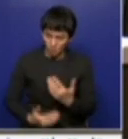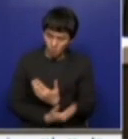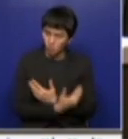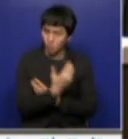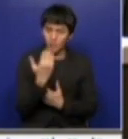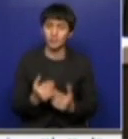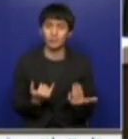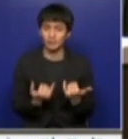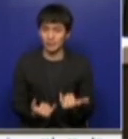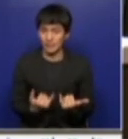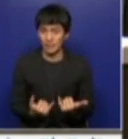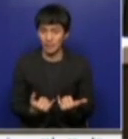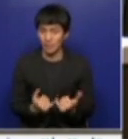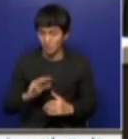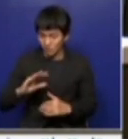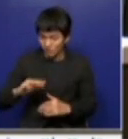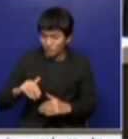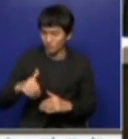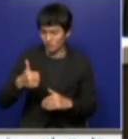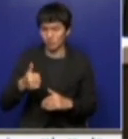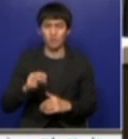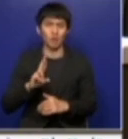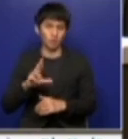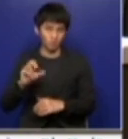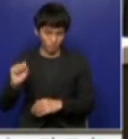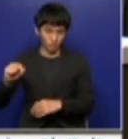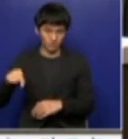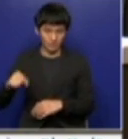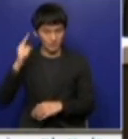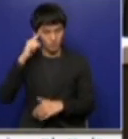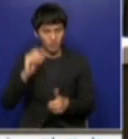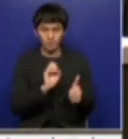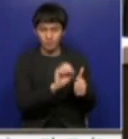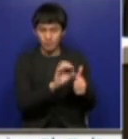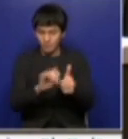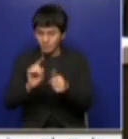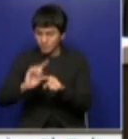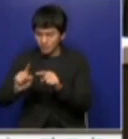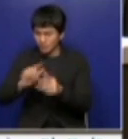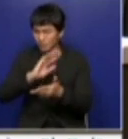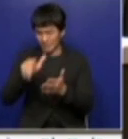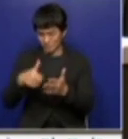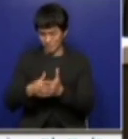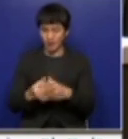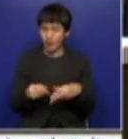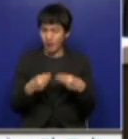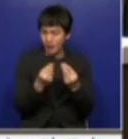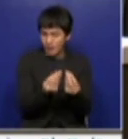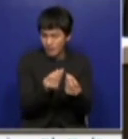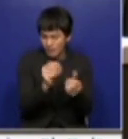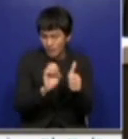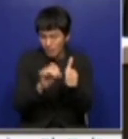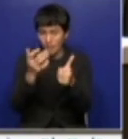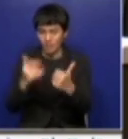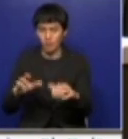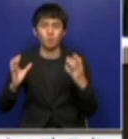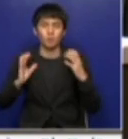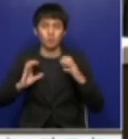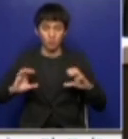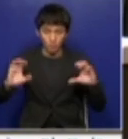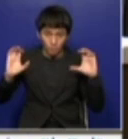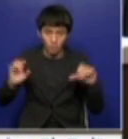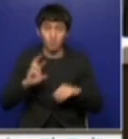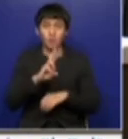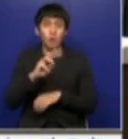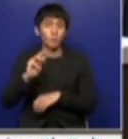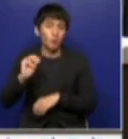วิกฤติ startกับรัฐสภาเราด้วยหวังว่าข้อเสนอวันนี้เลยครับจะทำให้ทางค่ะน้ำดีได้นำไปนำสู่กันได้บ้าง